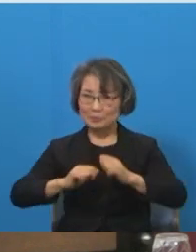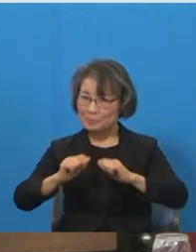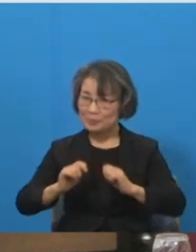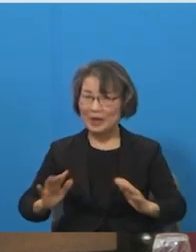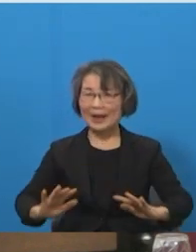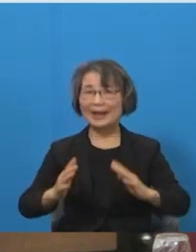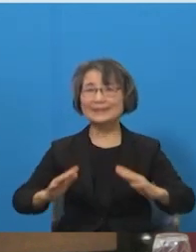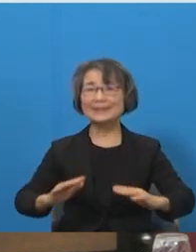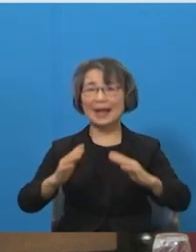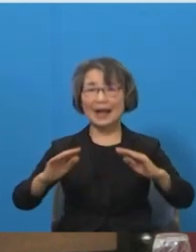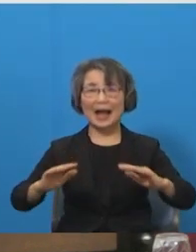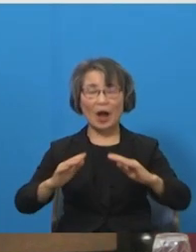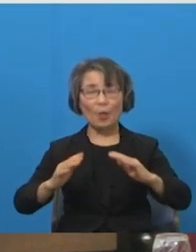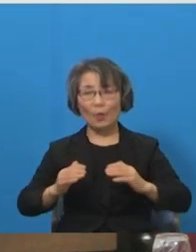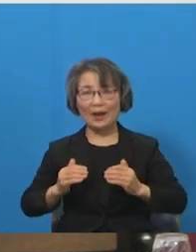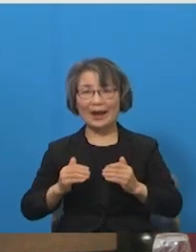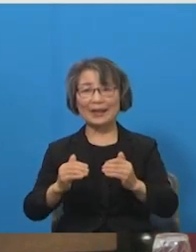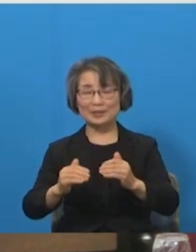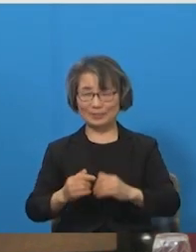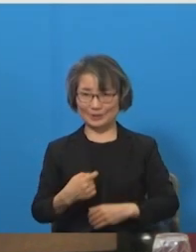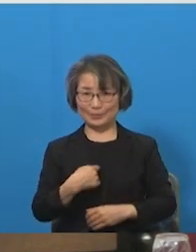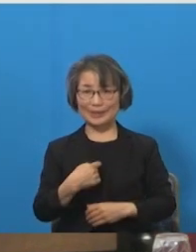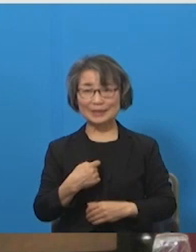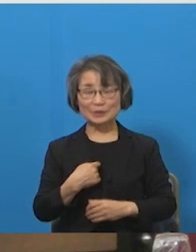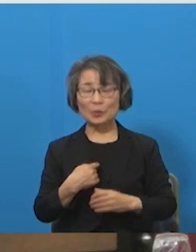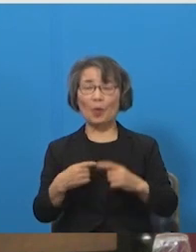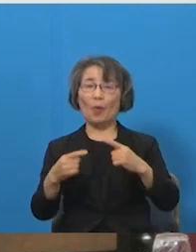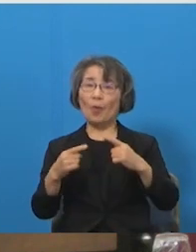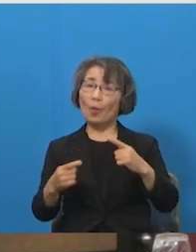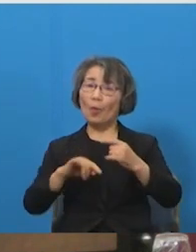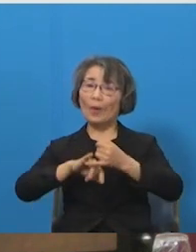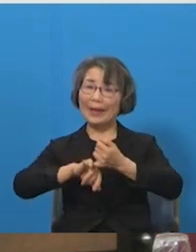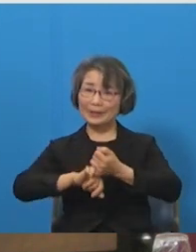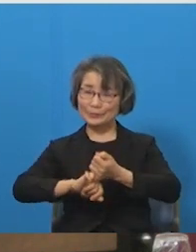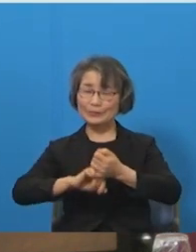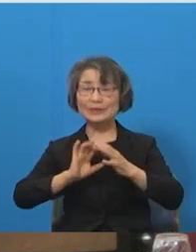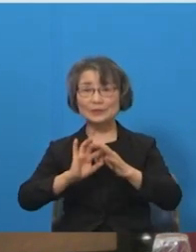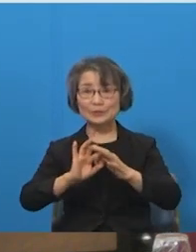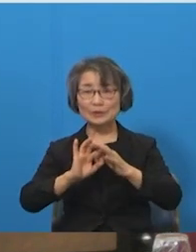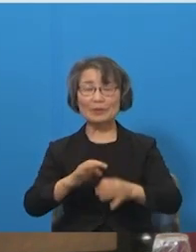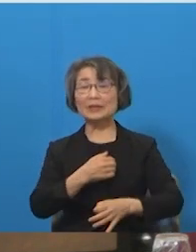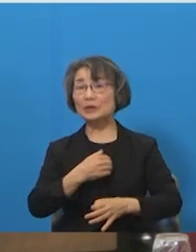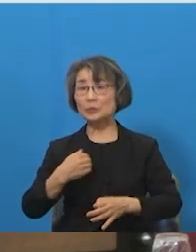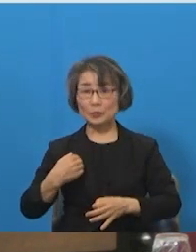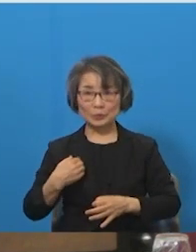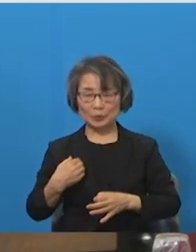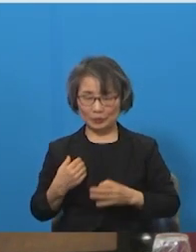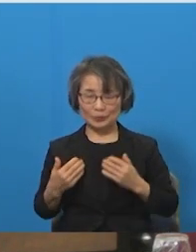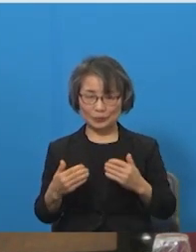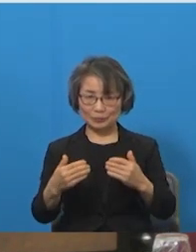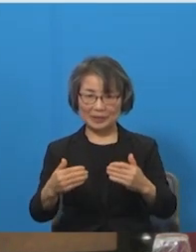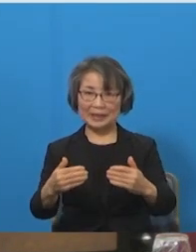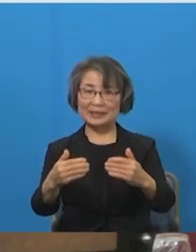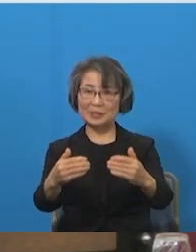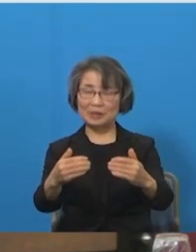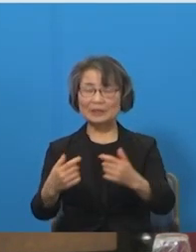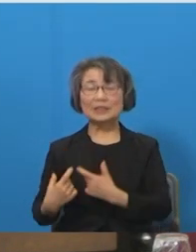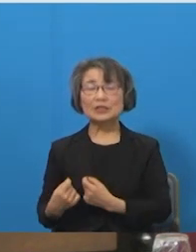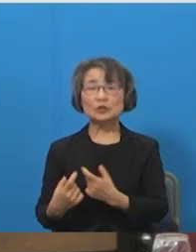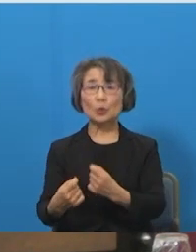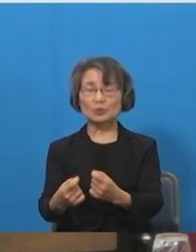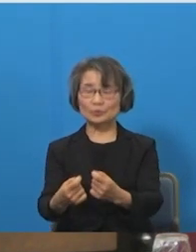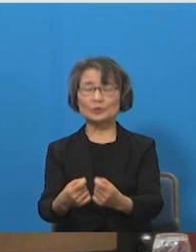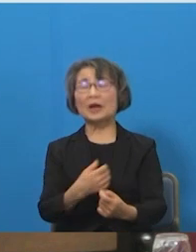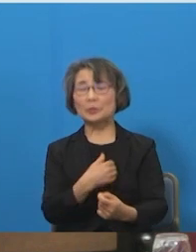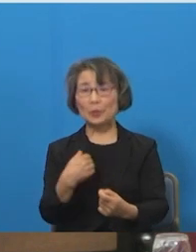図ってまいります。私の公約については、可能なものから実行に移すとともに、新たな持続可能な行